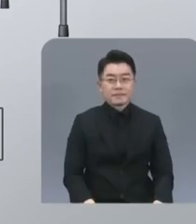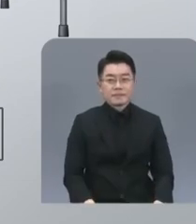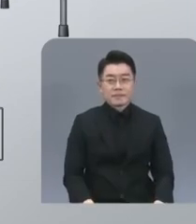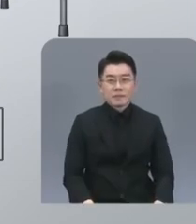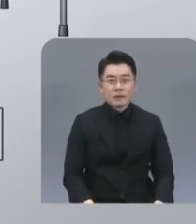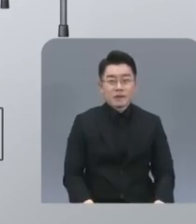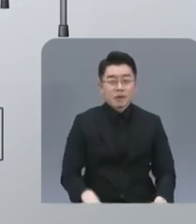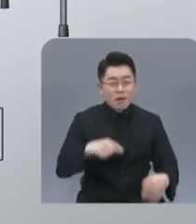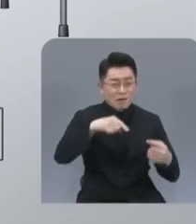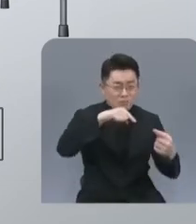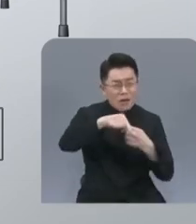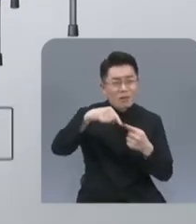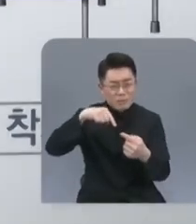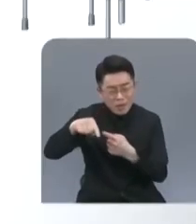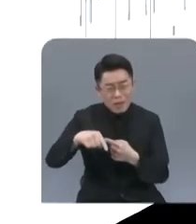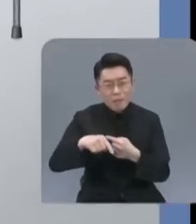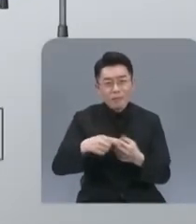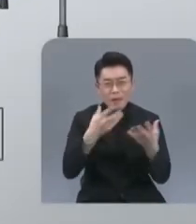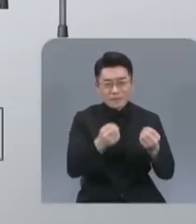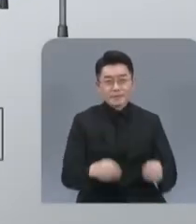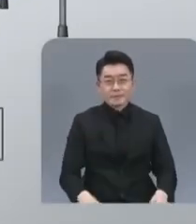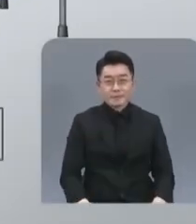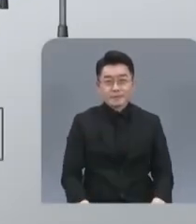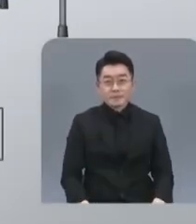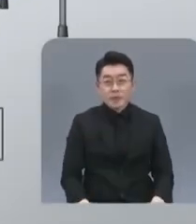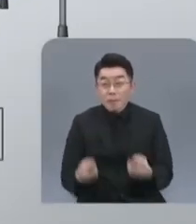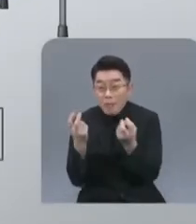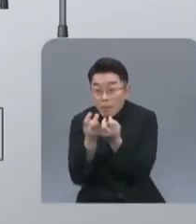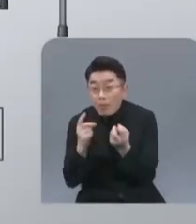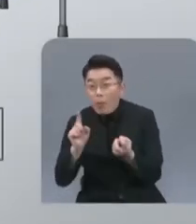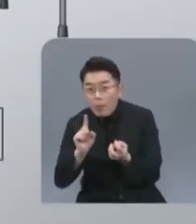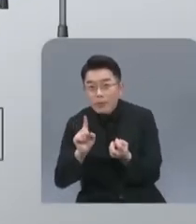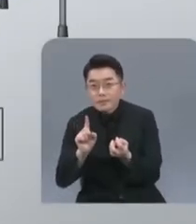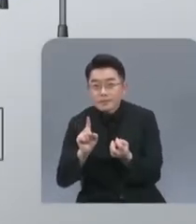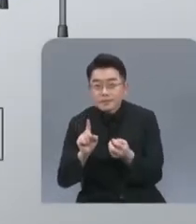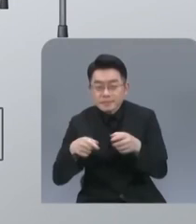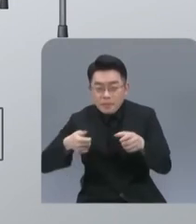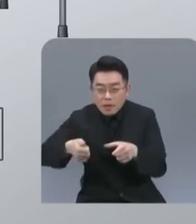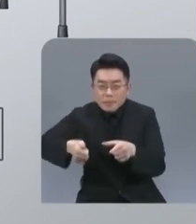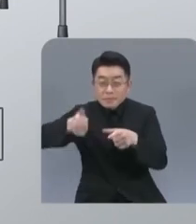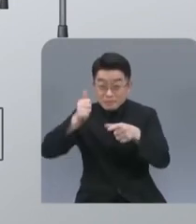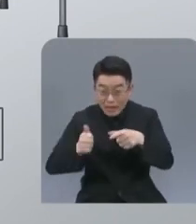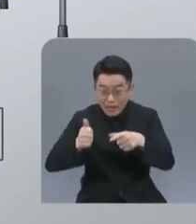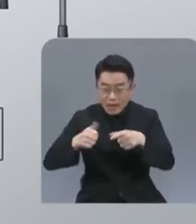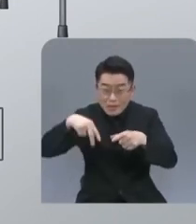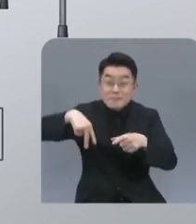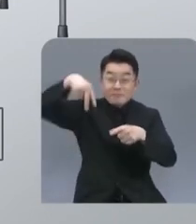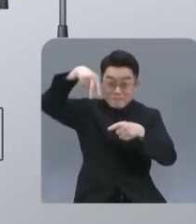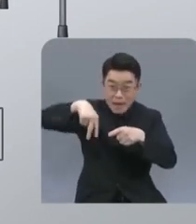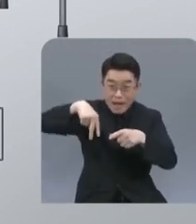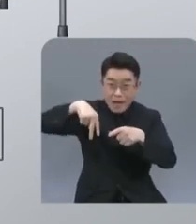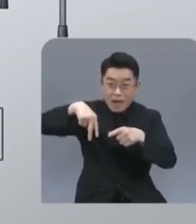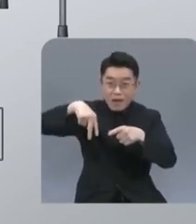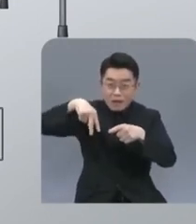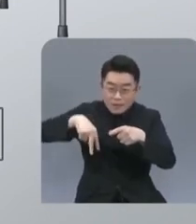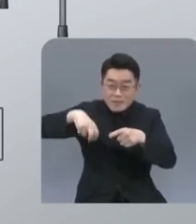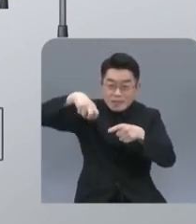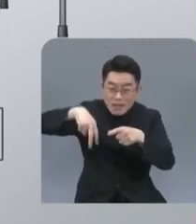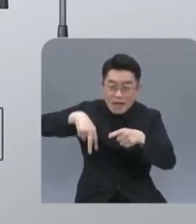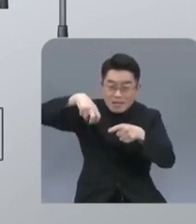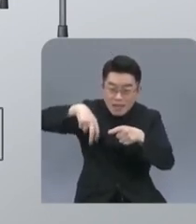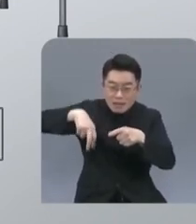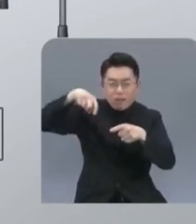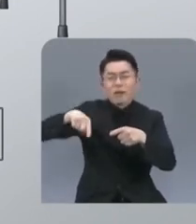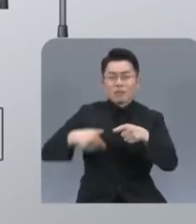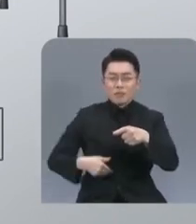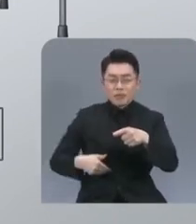가해지면서 골절이 유발된 겁니다. 반면 올바른 자세는 허리를 세운 채 무릎과 고관절을 굽혔다 폈다 반복하는